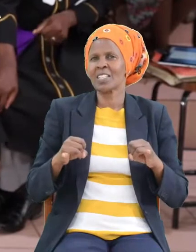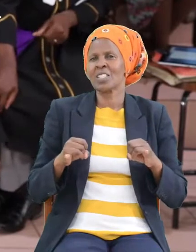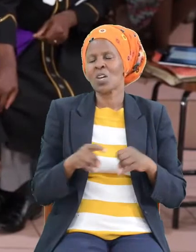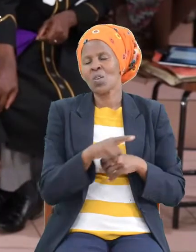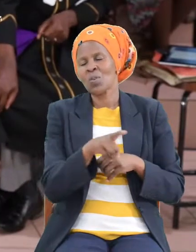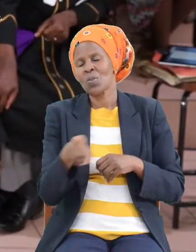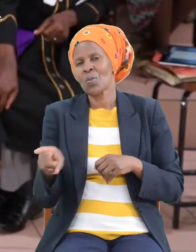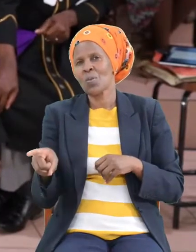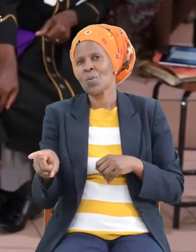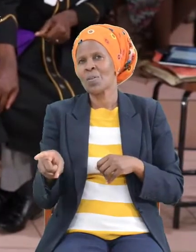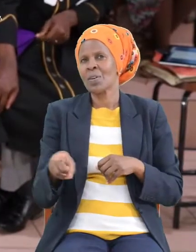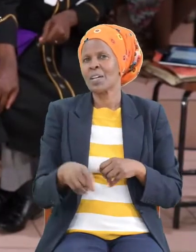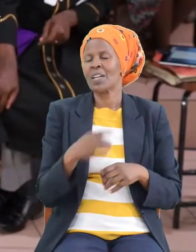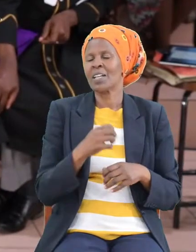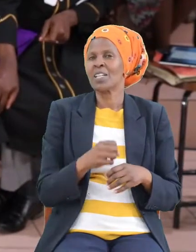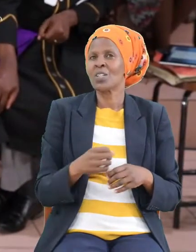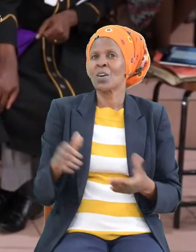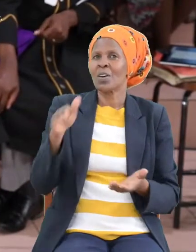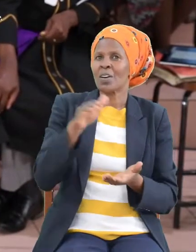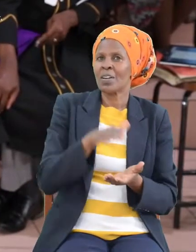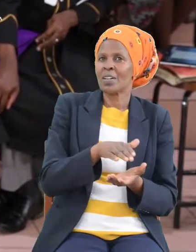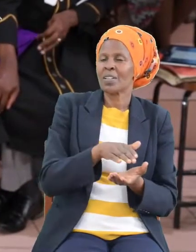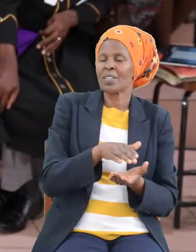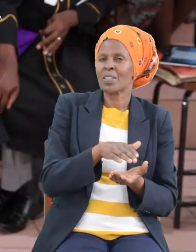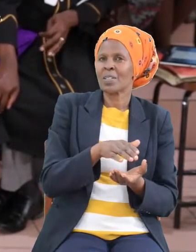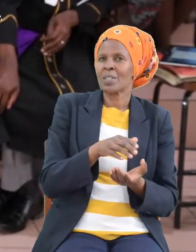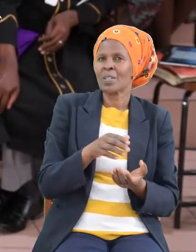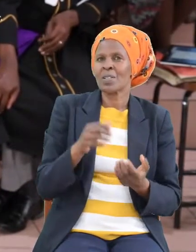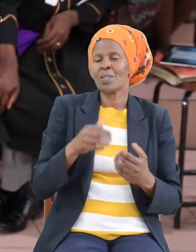nitaita ngano na kuiongeza, wala